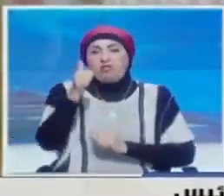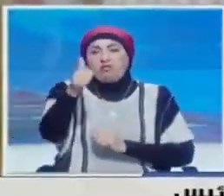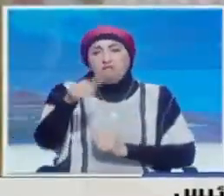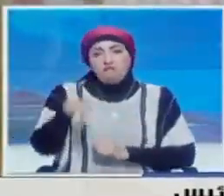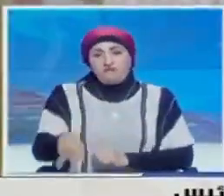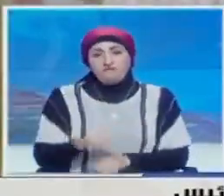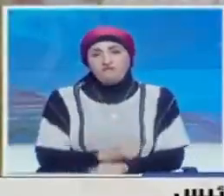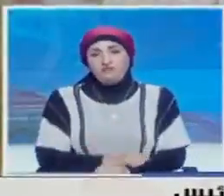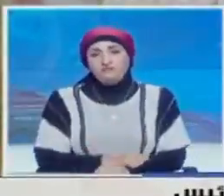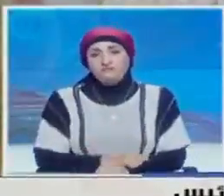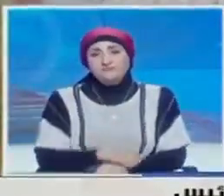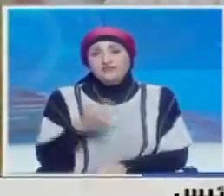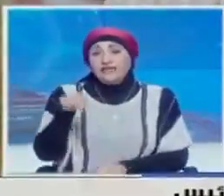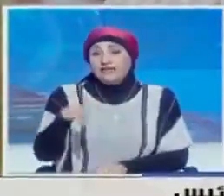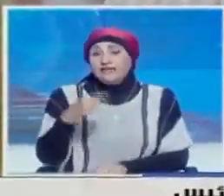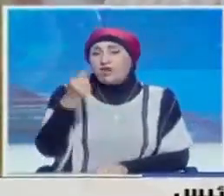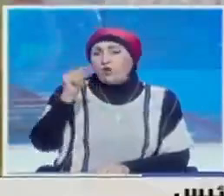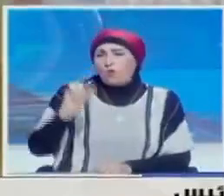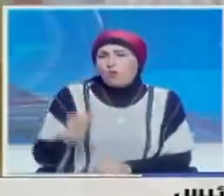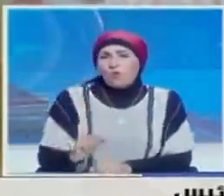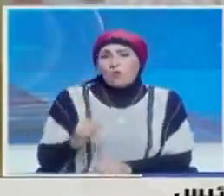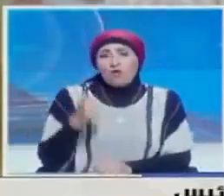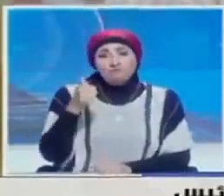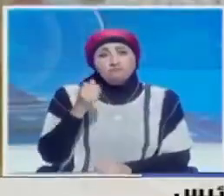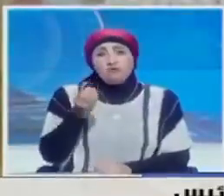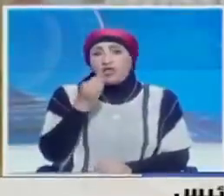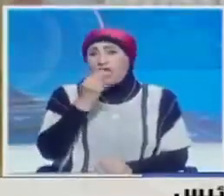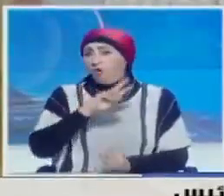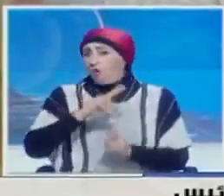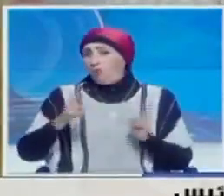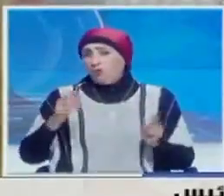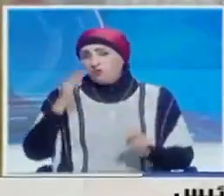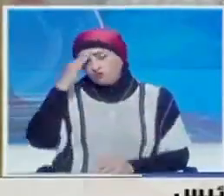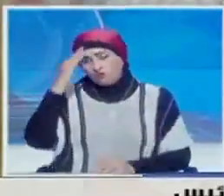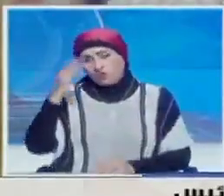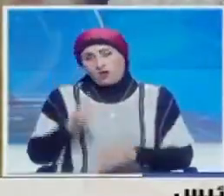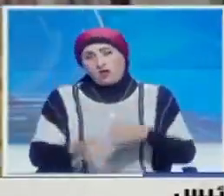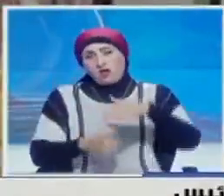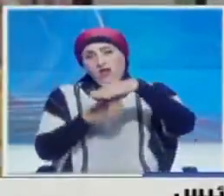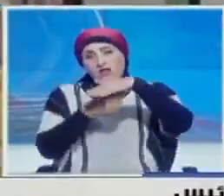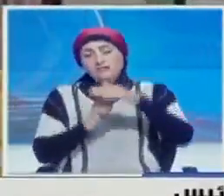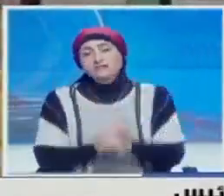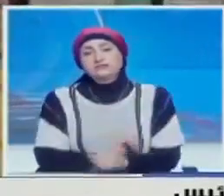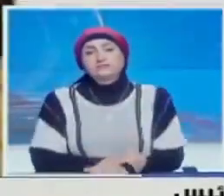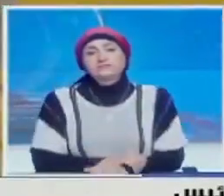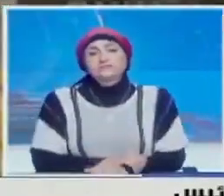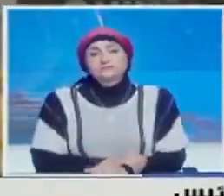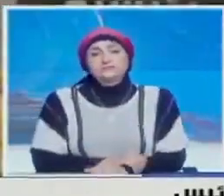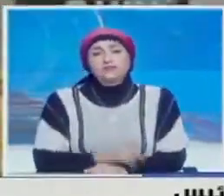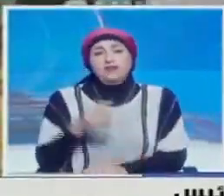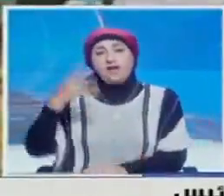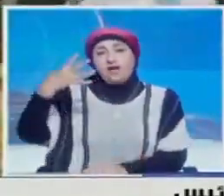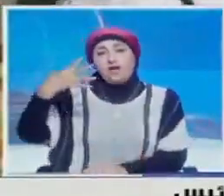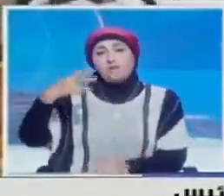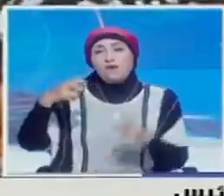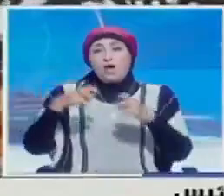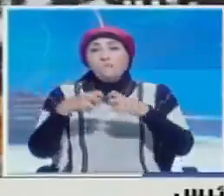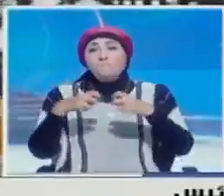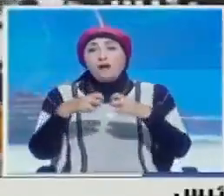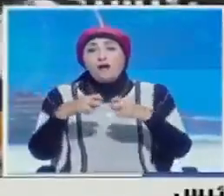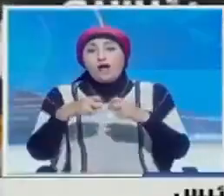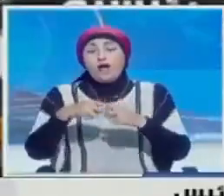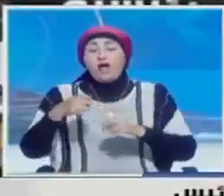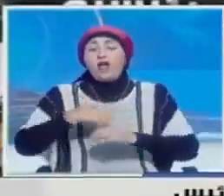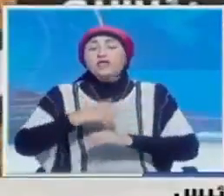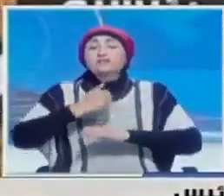تخفيضات والعملية متوفرة خالص، وبشكر سيادة الرئيس. وتم إقامة 4 معارض رئيسية في